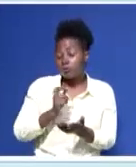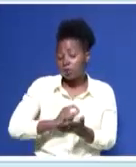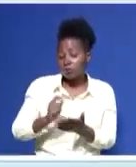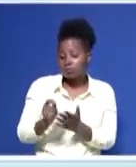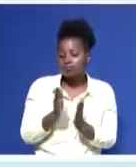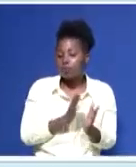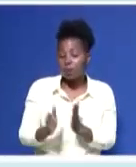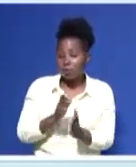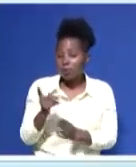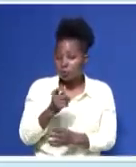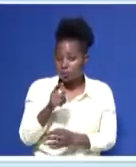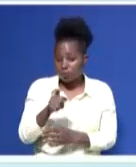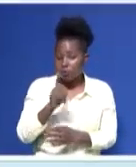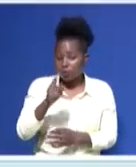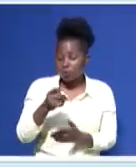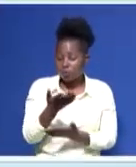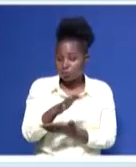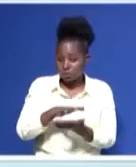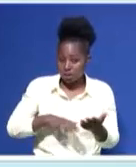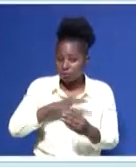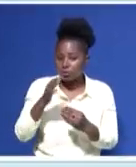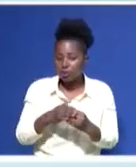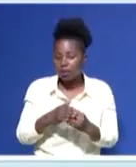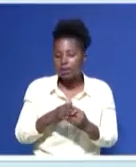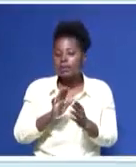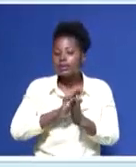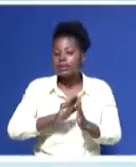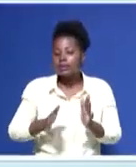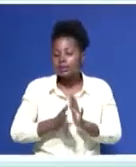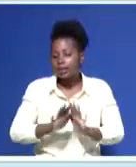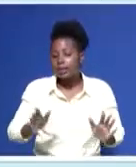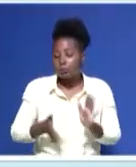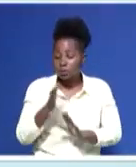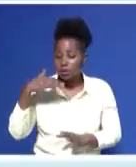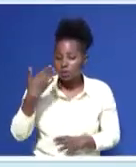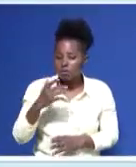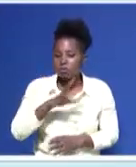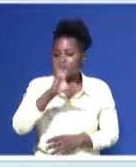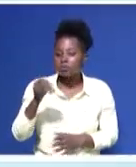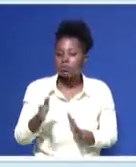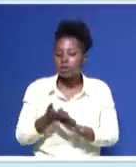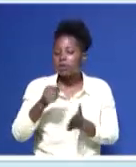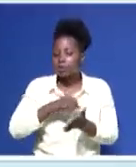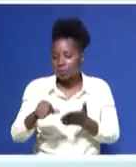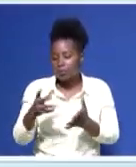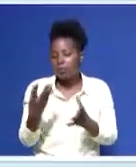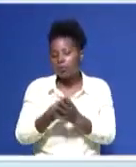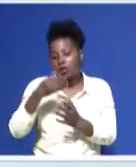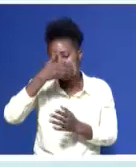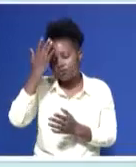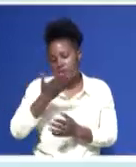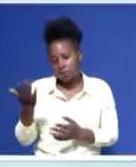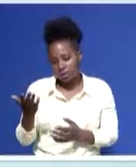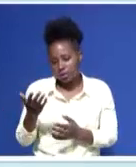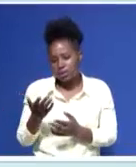wamepangiwa mikopo, wale ambao wana mitihani ya kurudia, na tayari kuanzia kesho wanafunzi wanaanza kulipwa wao pamoja na vyuo vingine. Wanafunzi